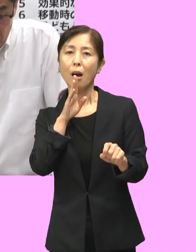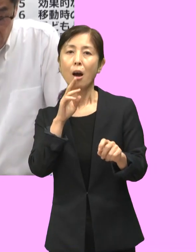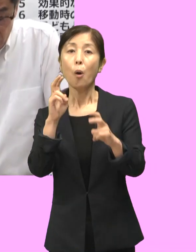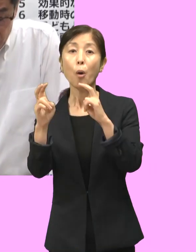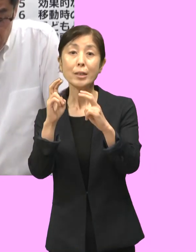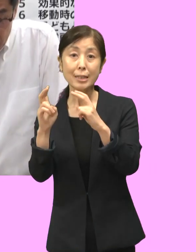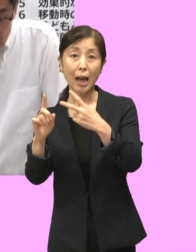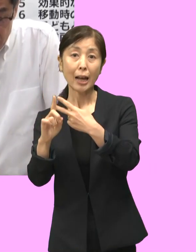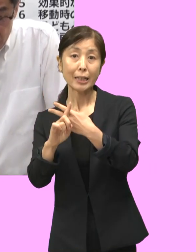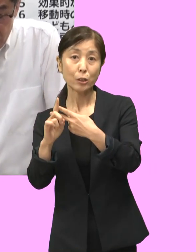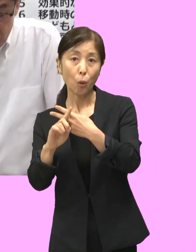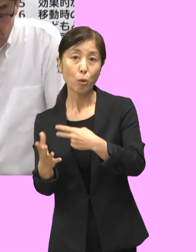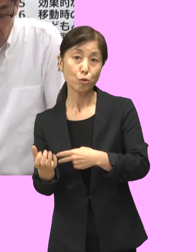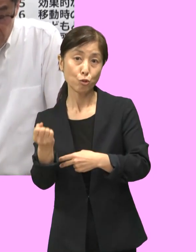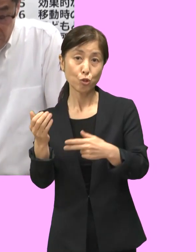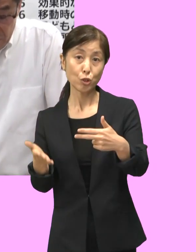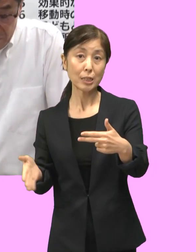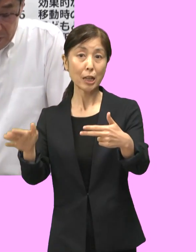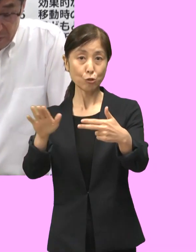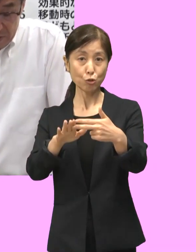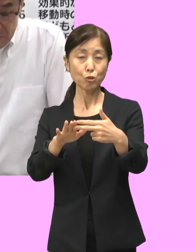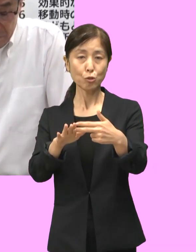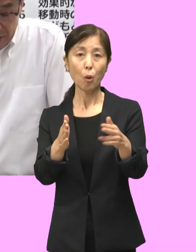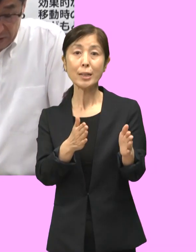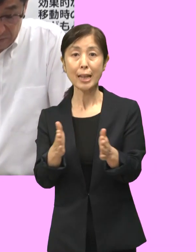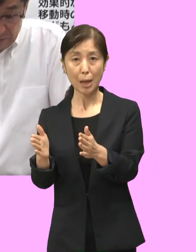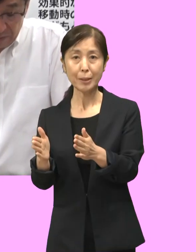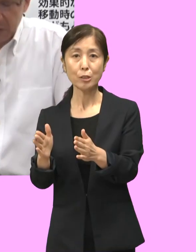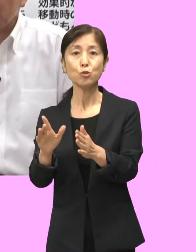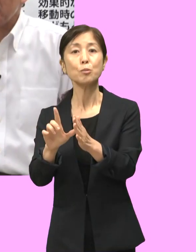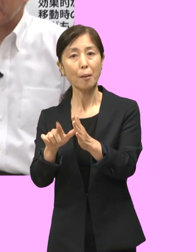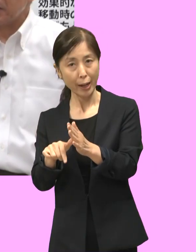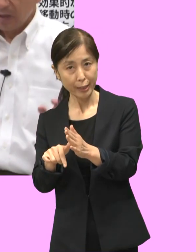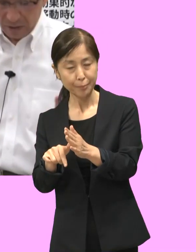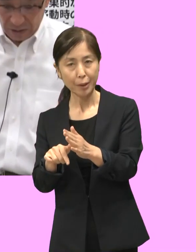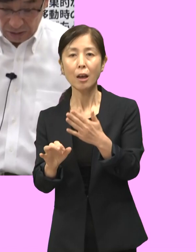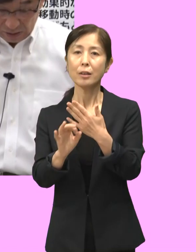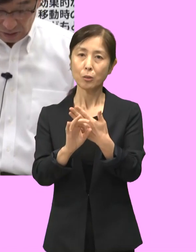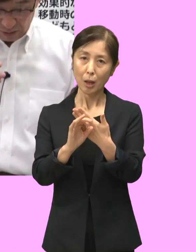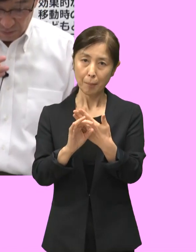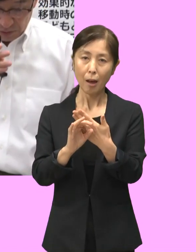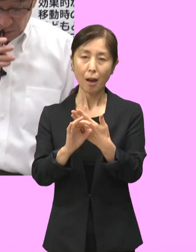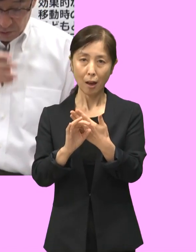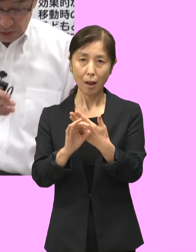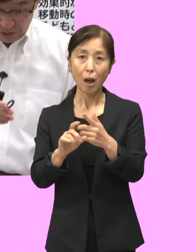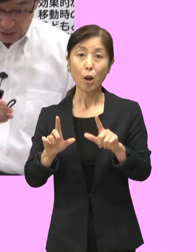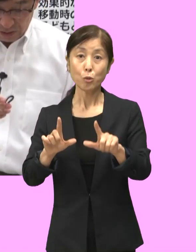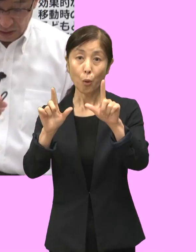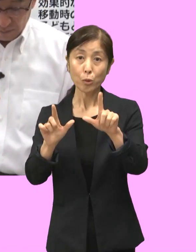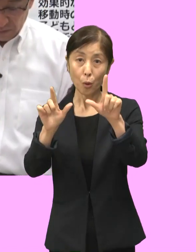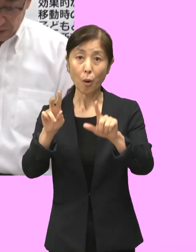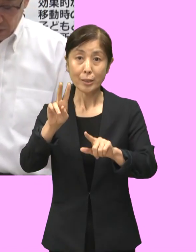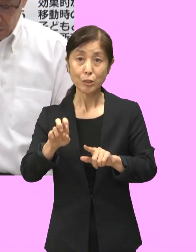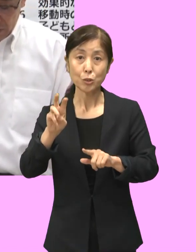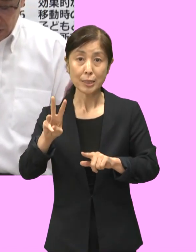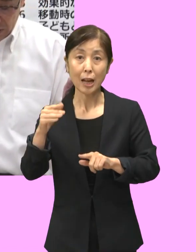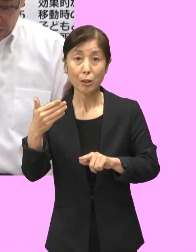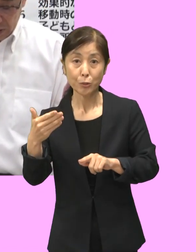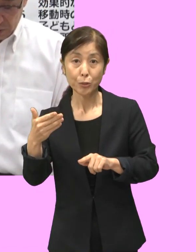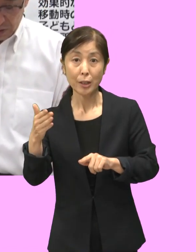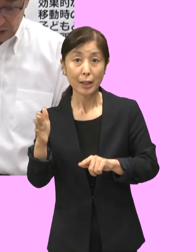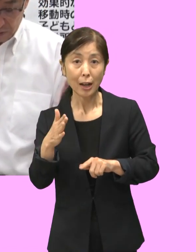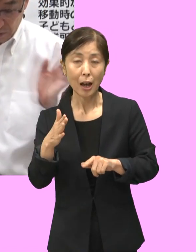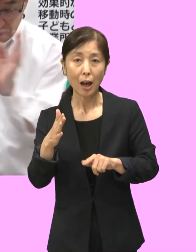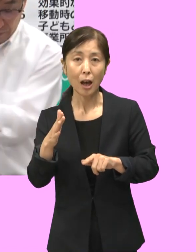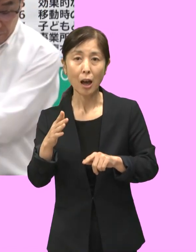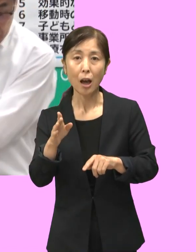機能を有する施設を整備する場合に、例えば、東京23区から本社